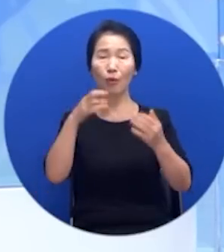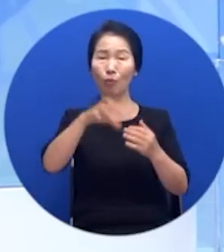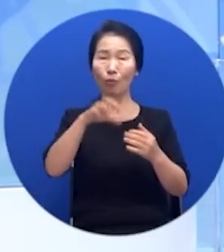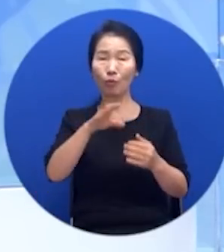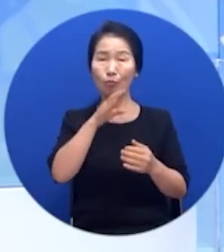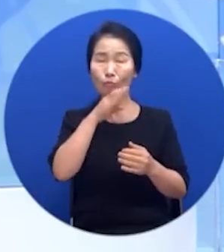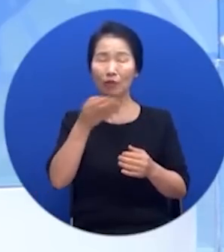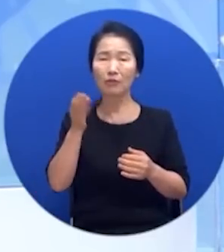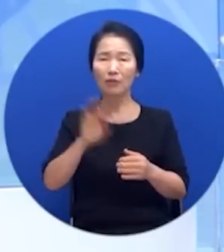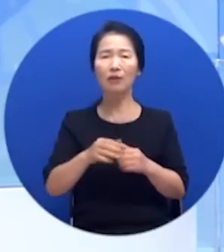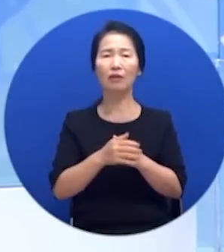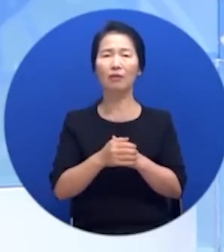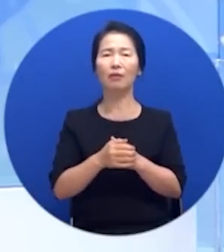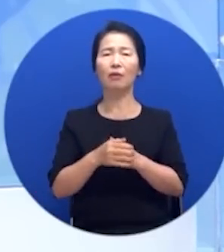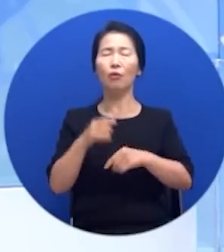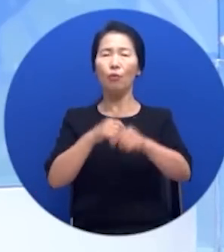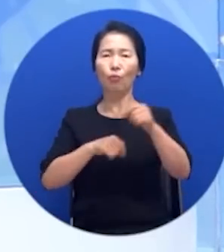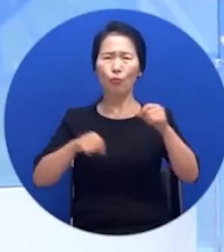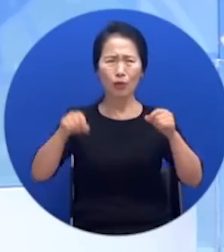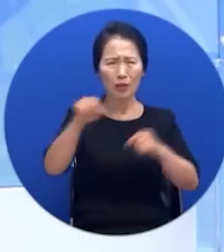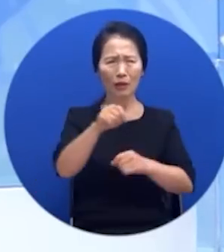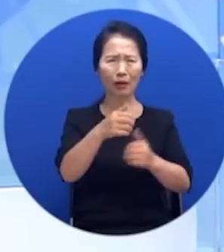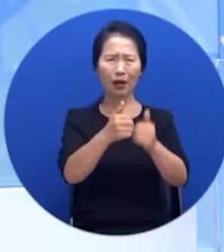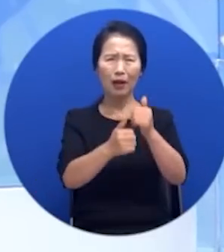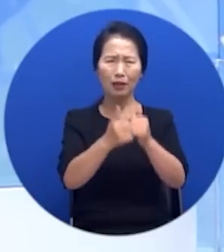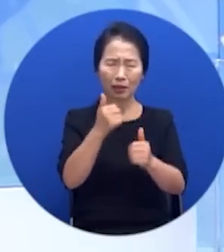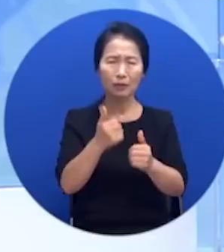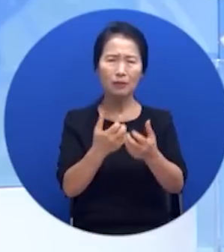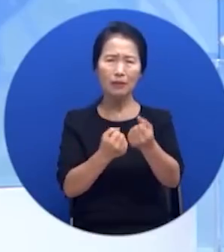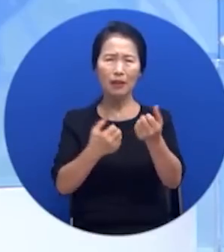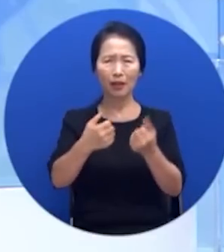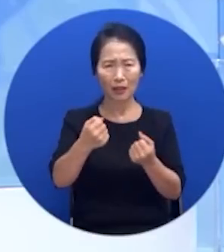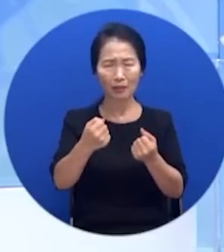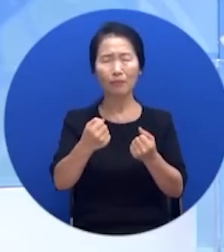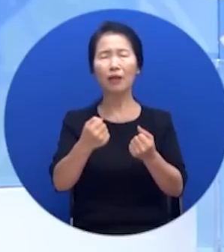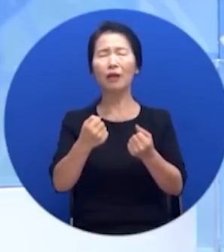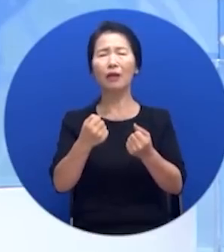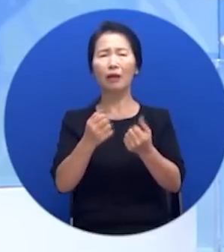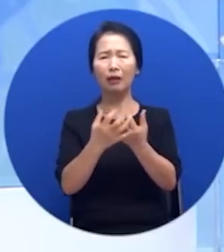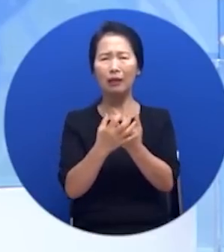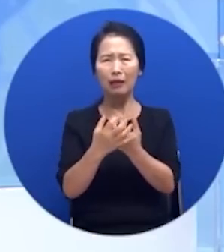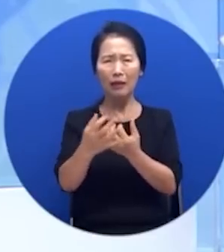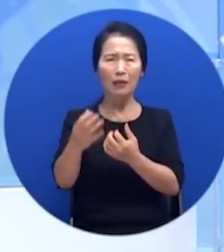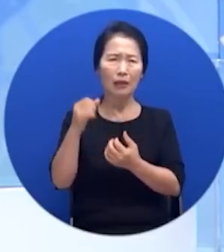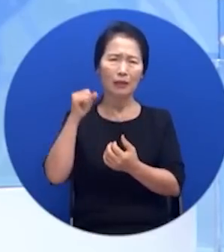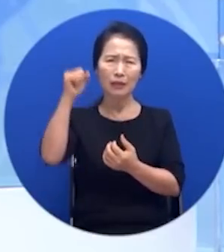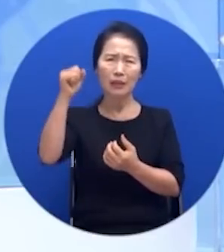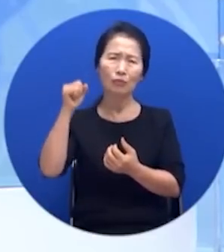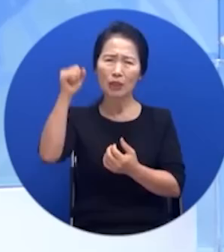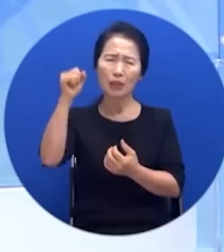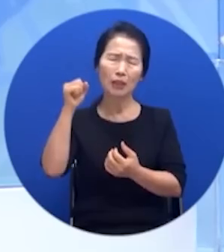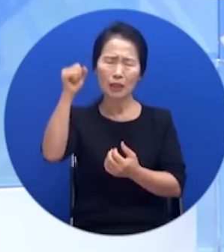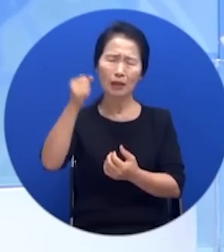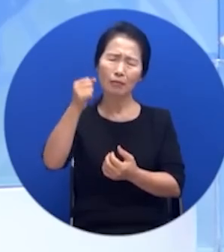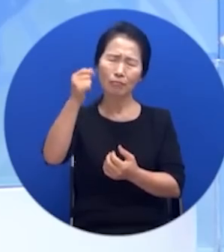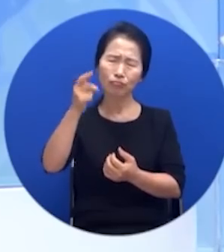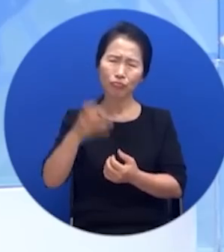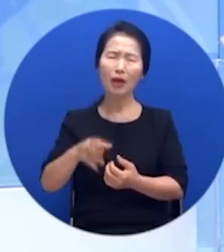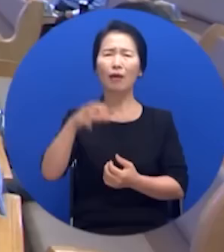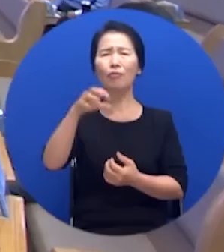불구하고 오히려 갈등과 대립으로 목 놓아 소리치는 시위의